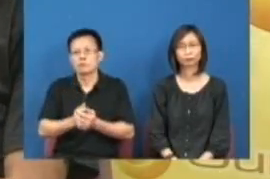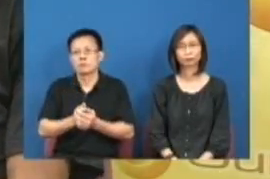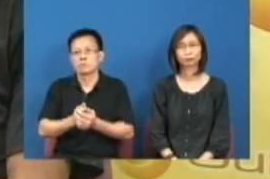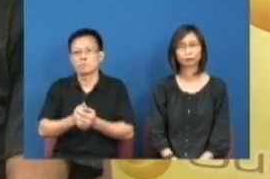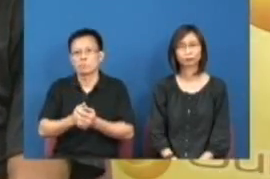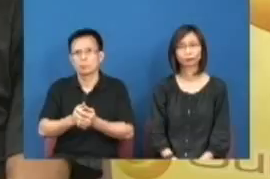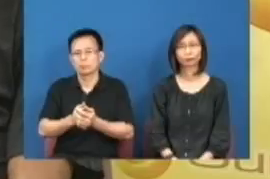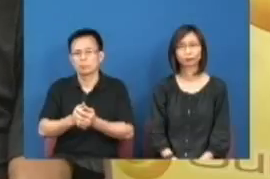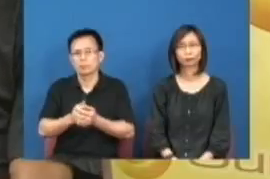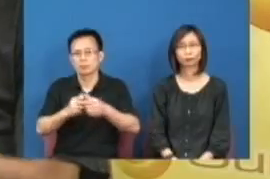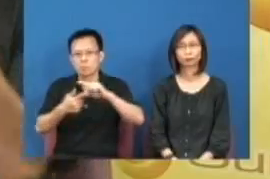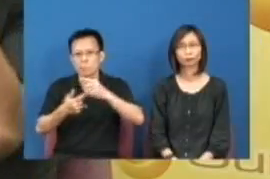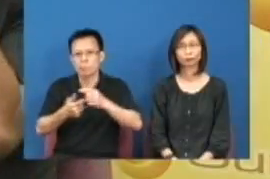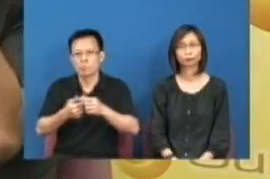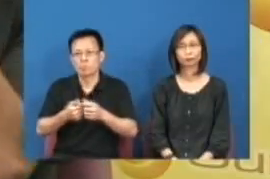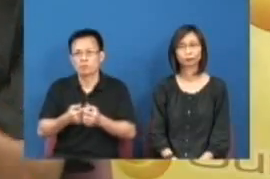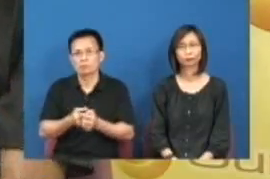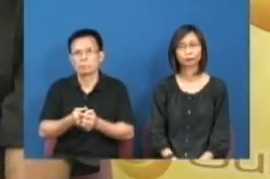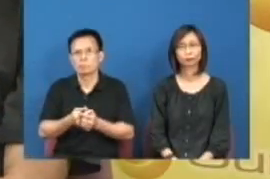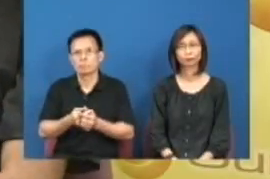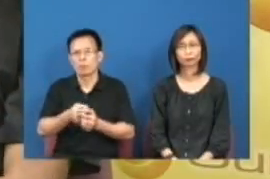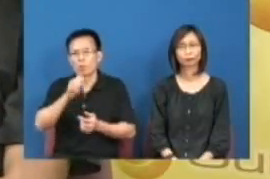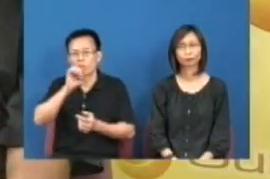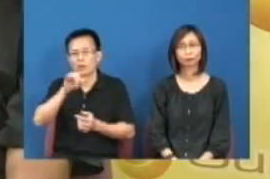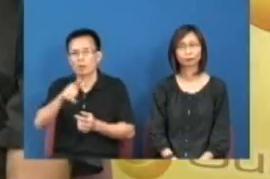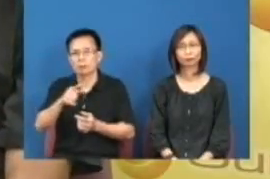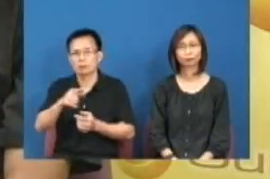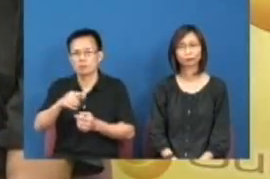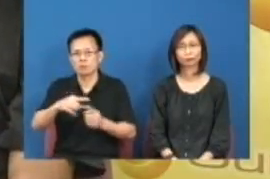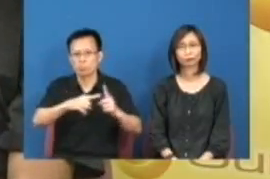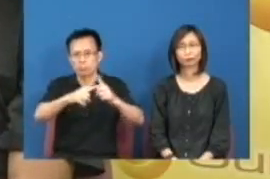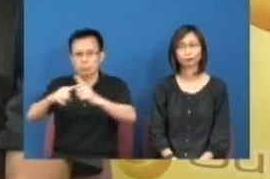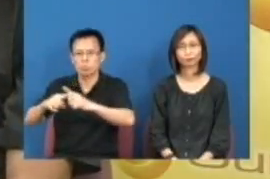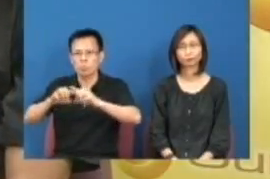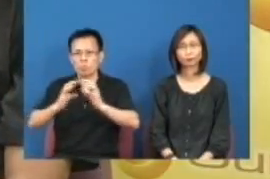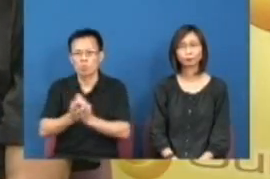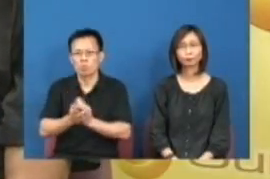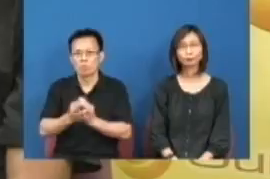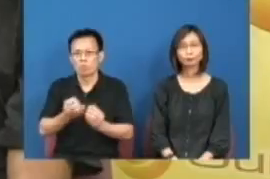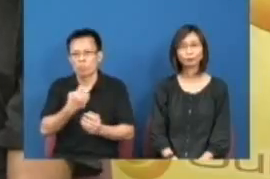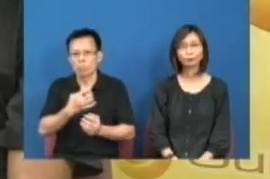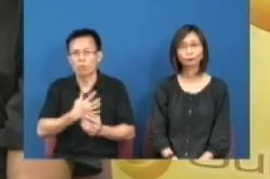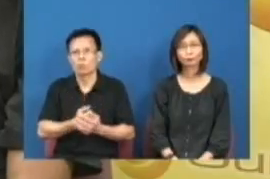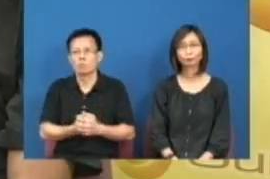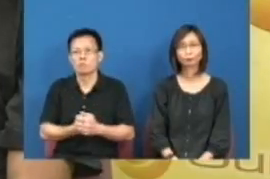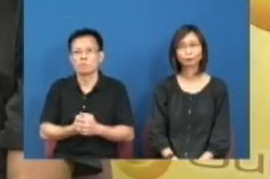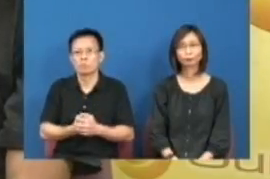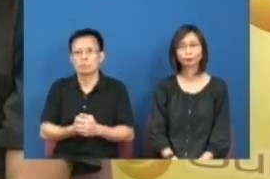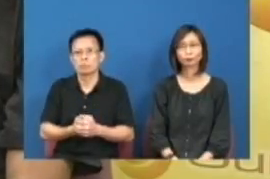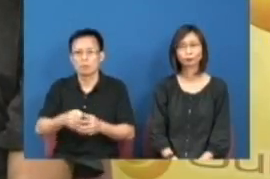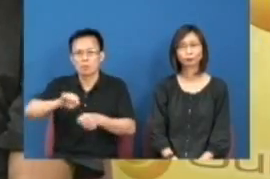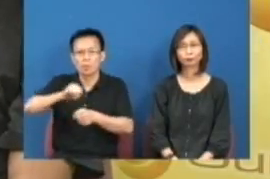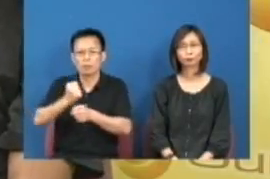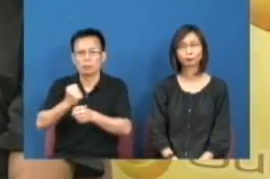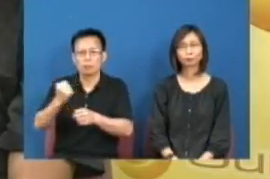將方寶軍情就話到即係泛民主派好恐怖啊！即係就嚟要奪權啊咁樣，就加強自己嗰個重